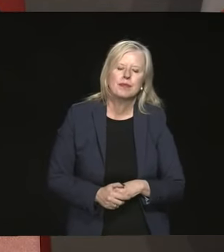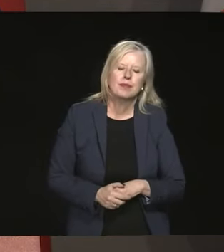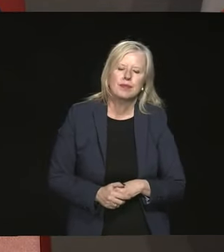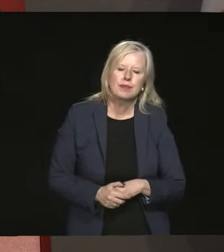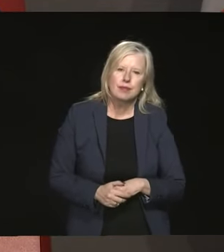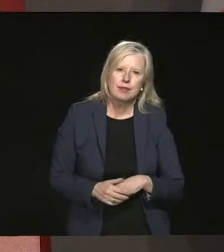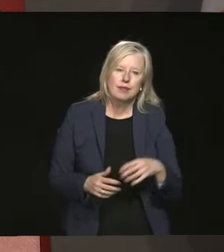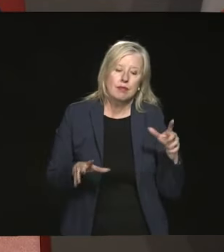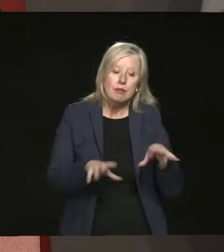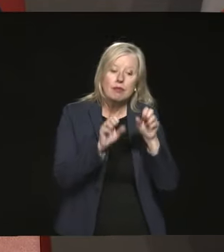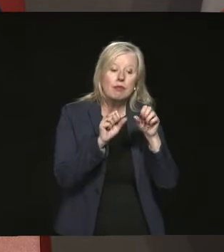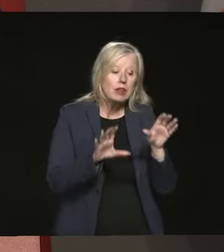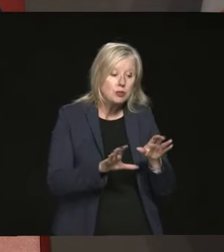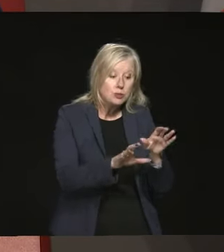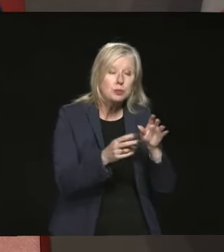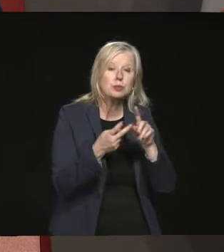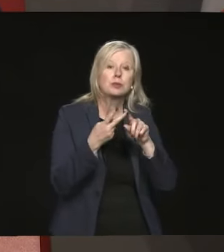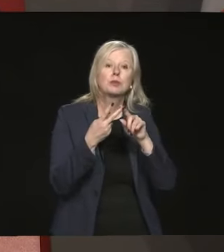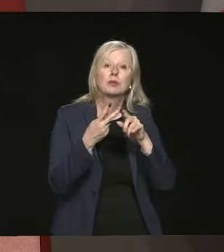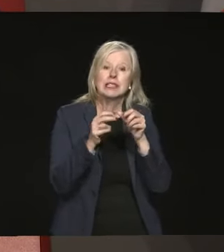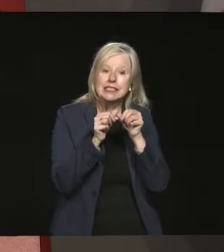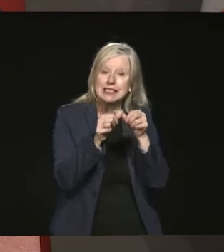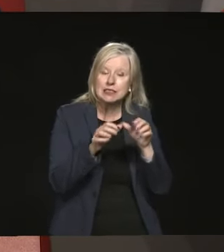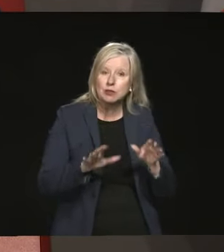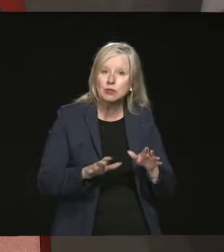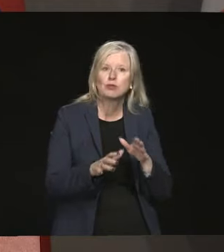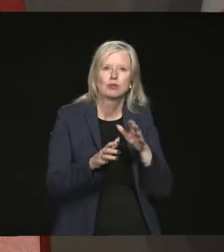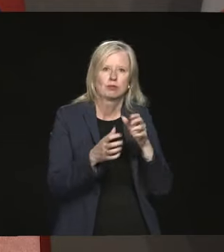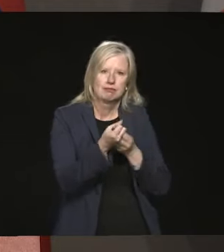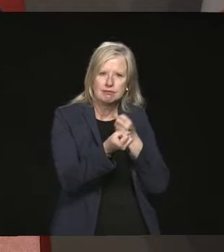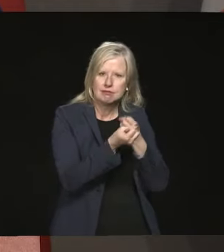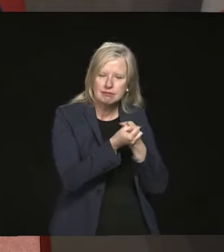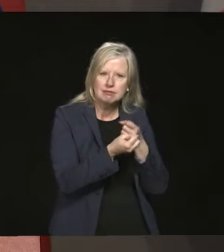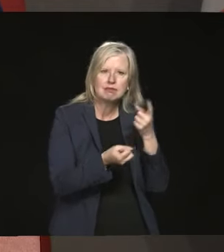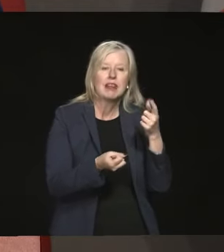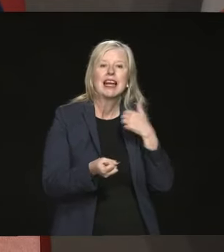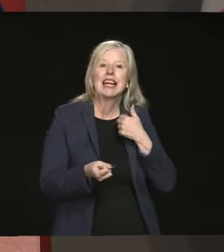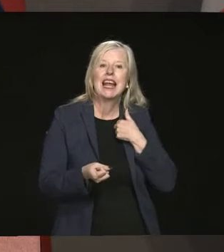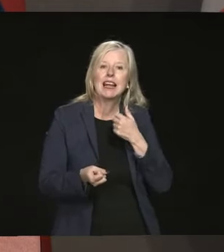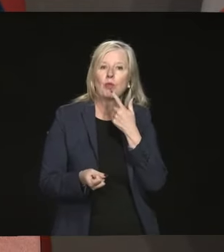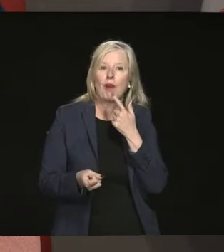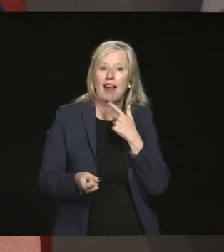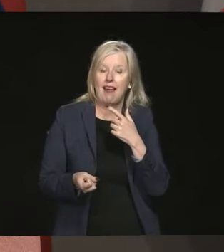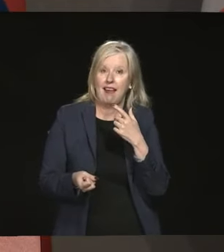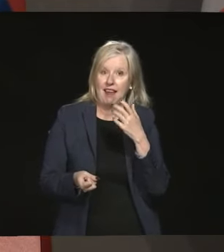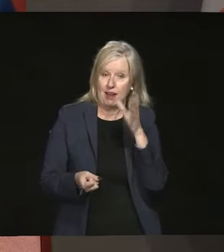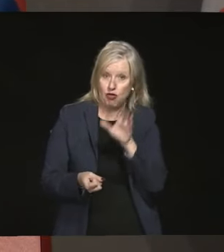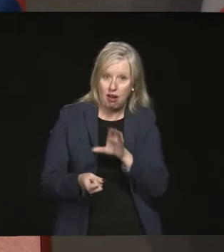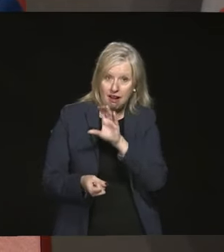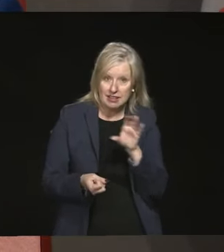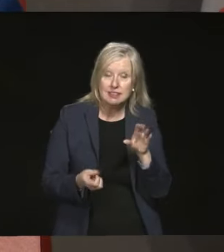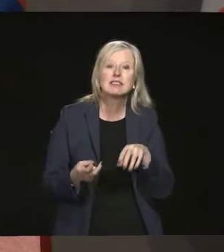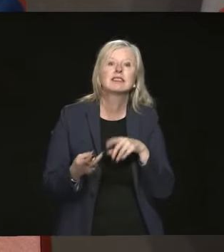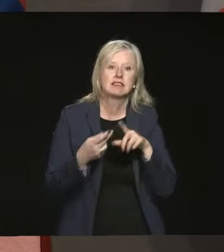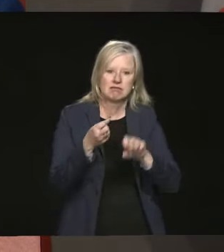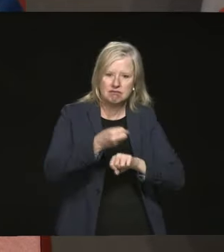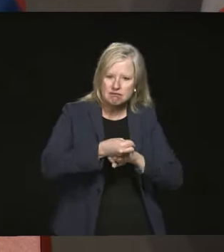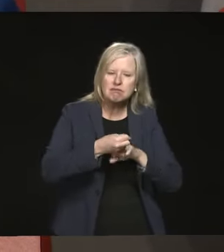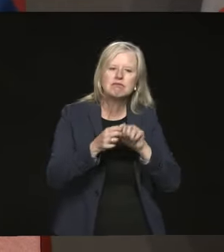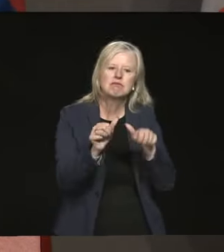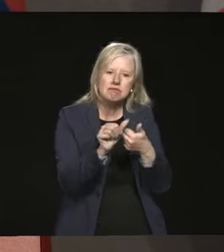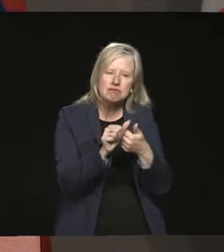la Croix-Rouge canadienne que nous appuyons, je pense, sont importants. Les efforts aussi de Santé Canada pour ajouter à la